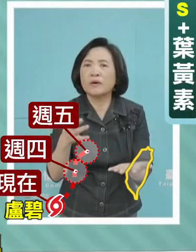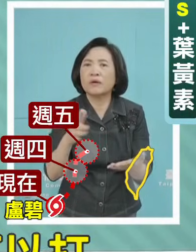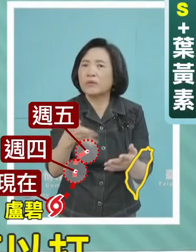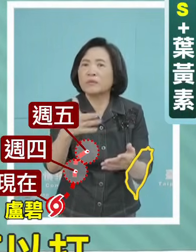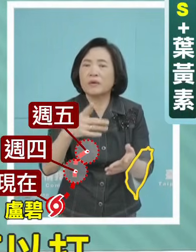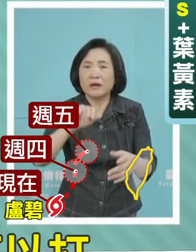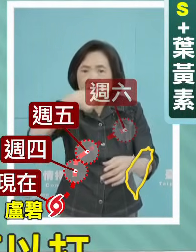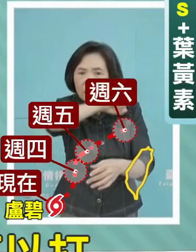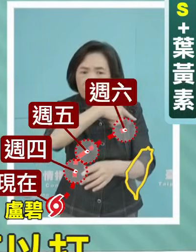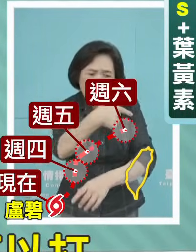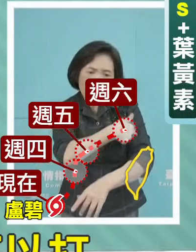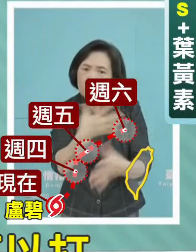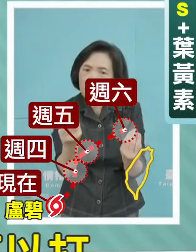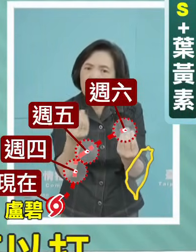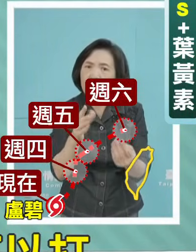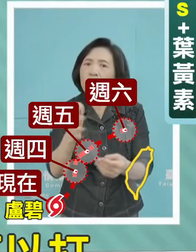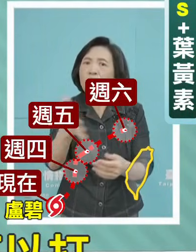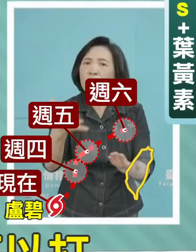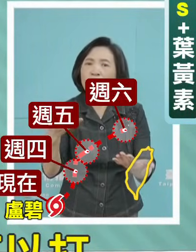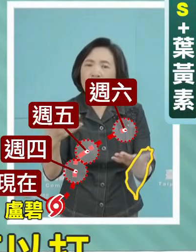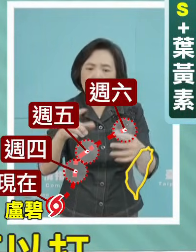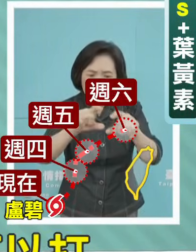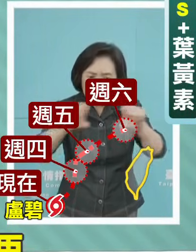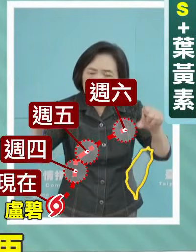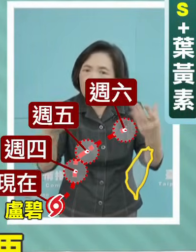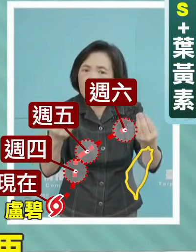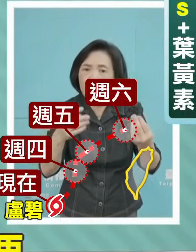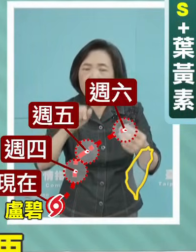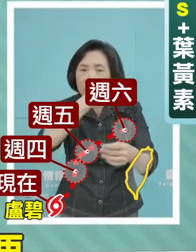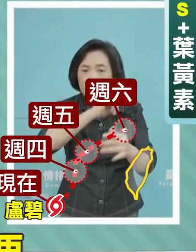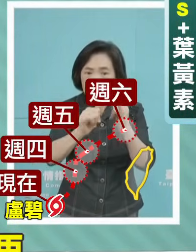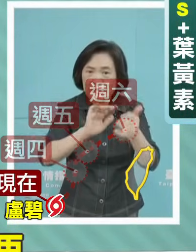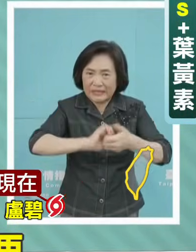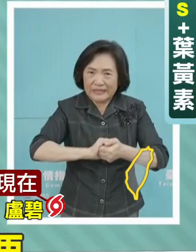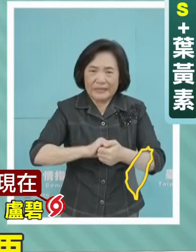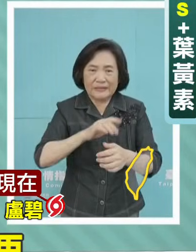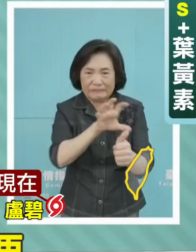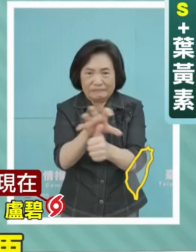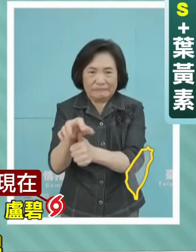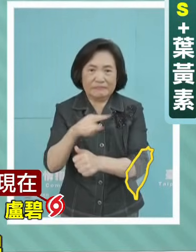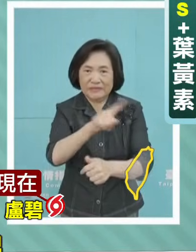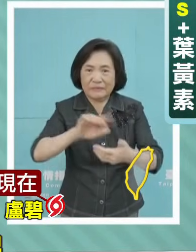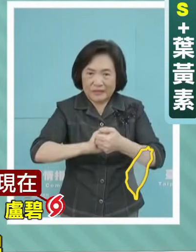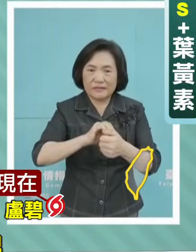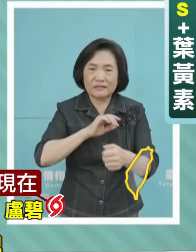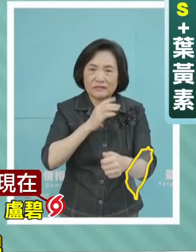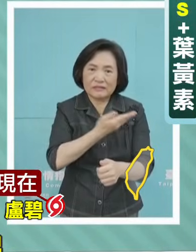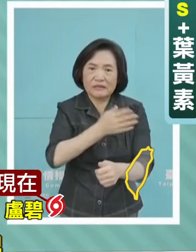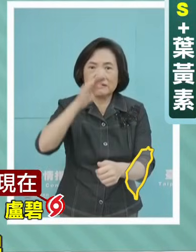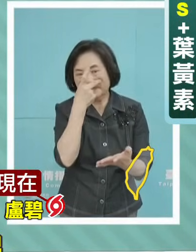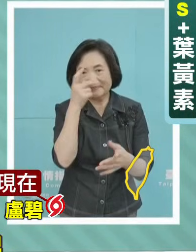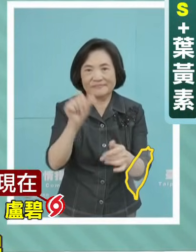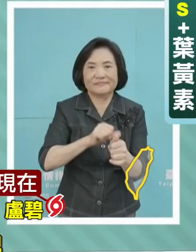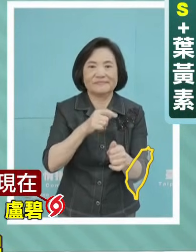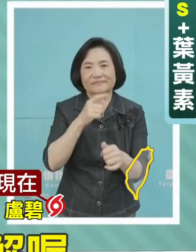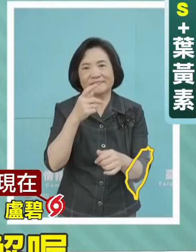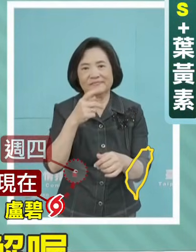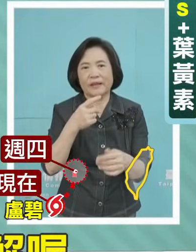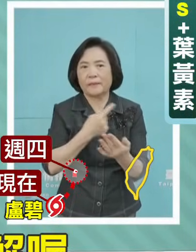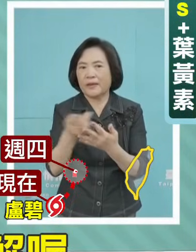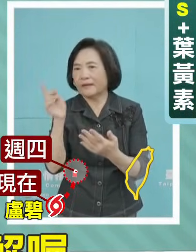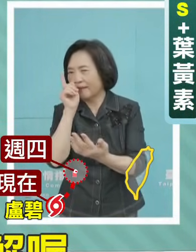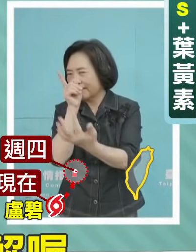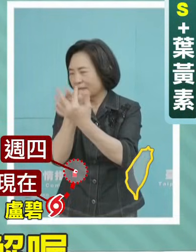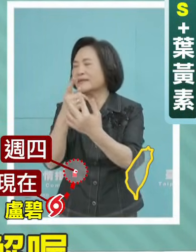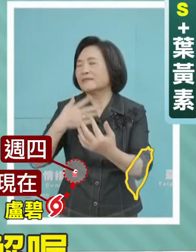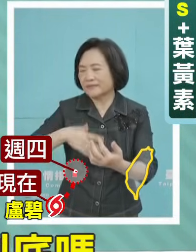为什么台湾会没有疫苗可以打？为什么台湾人民一定要逼大家去用那个高端的？所以我们实在是无法理